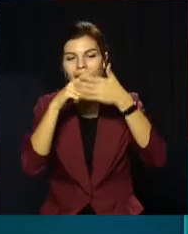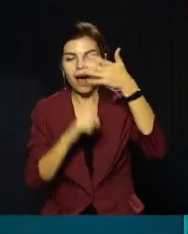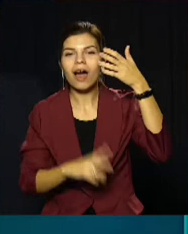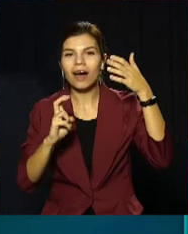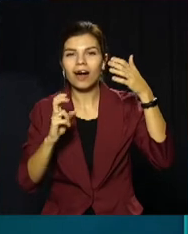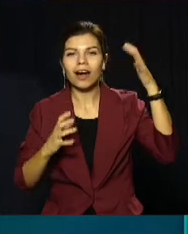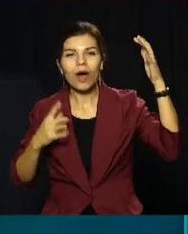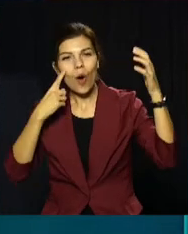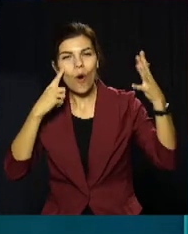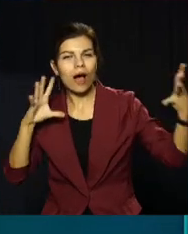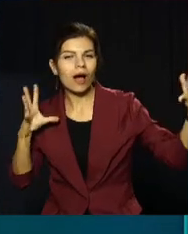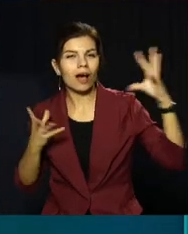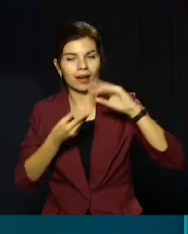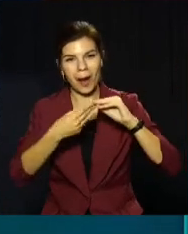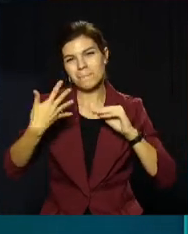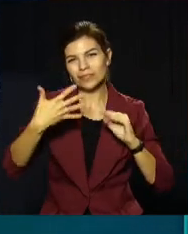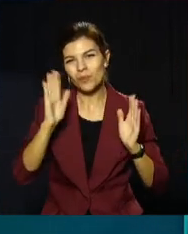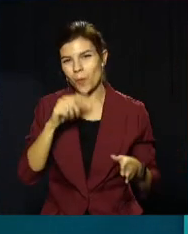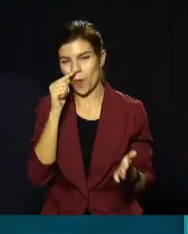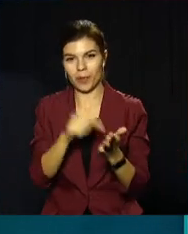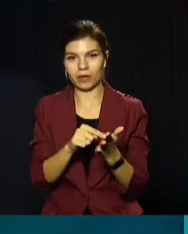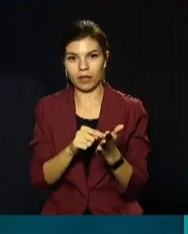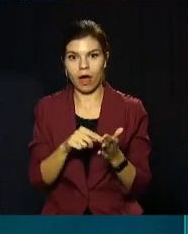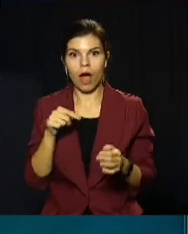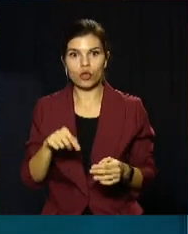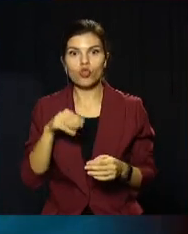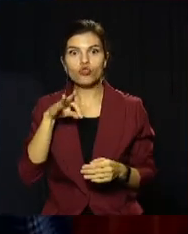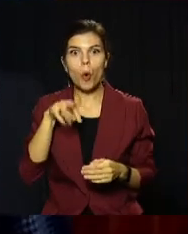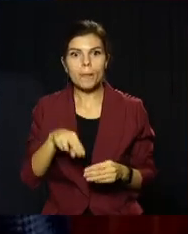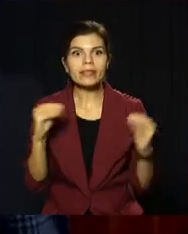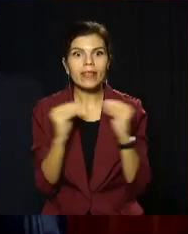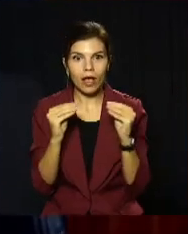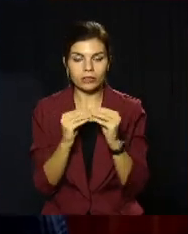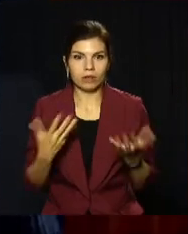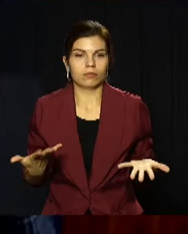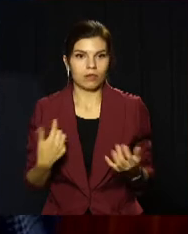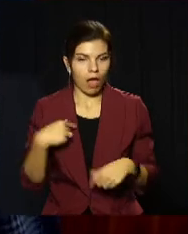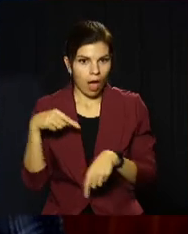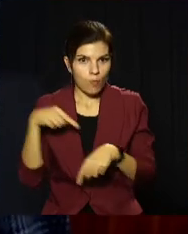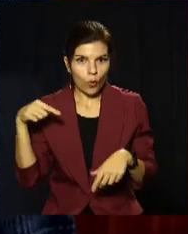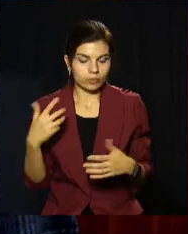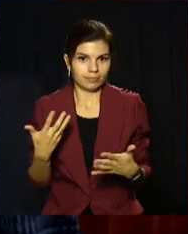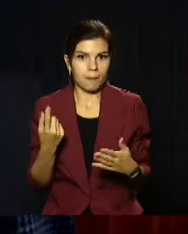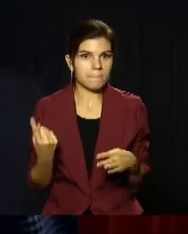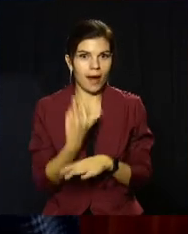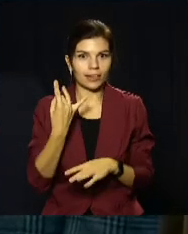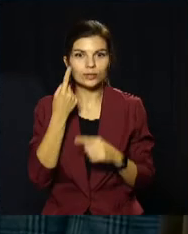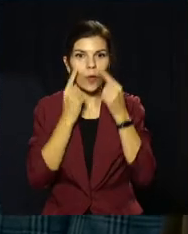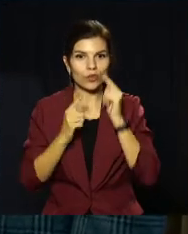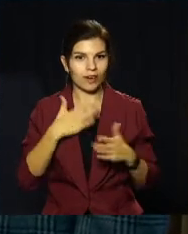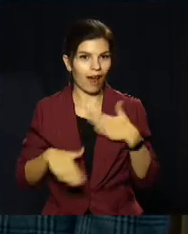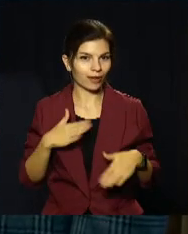все, якось я заспокоююсь і більше там далі не той. А тут топ-10. Це були такі емоції неймовірні, це, знаєте, вперше в житті були сльози